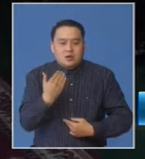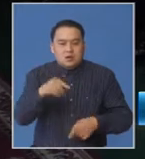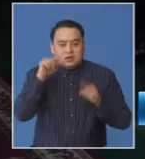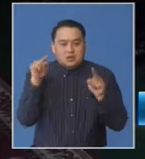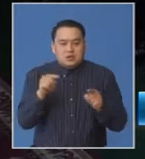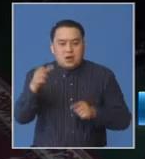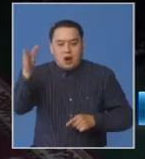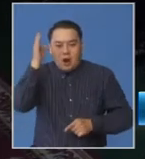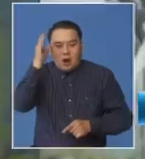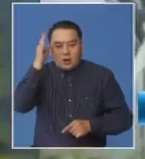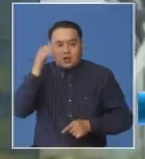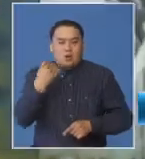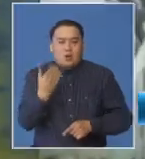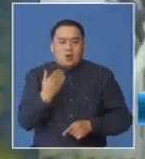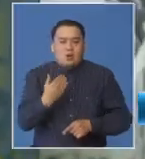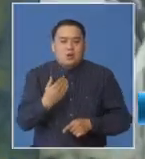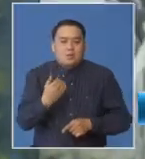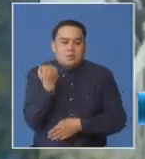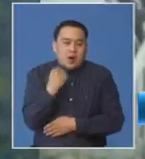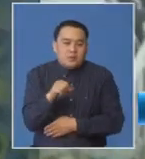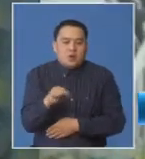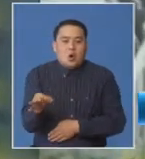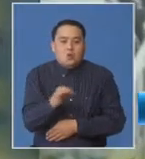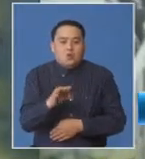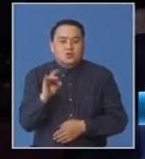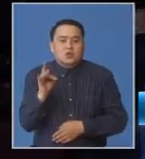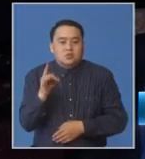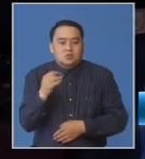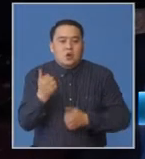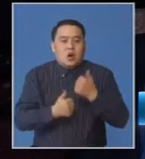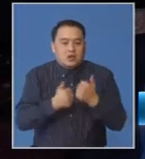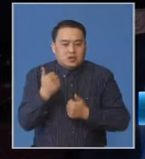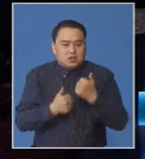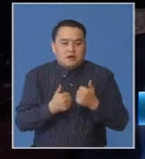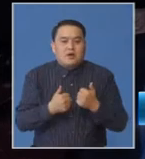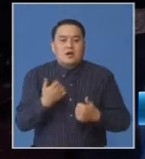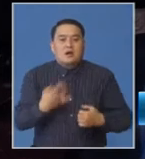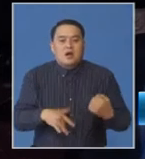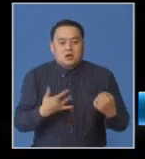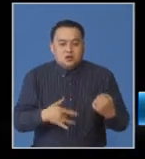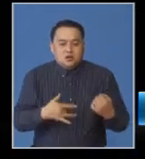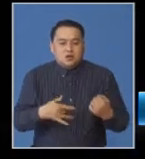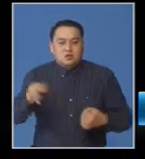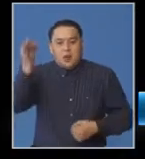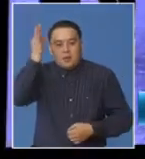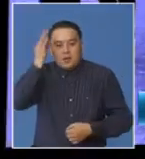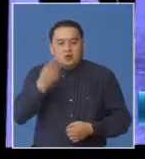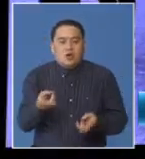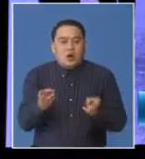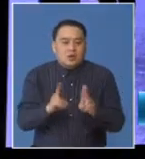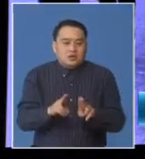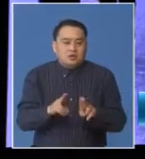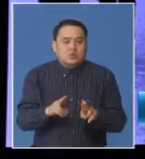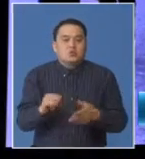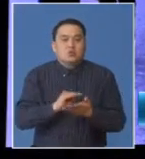известный акын-импровизатор, неоднократный победитель областных и республиканских айтысов. Вечер памяти вспоминали и тех, кто оставил свой след